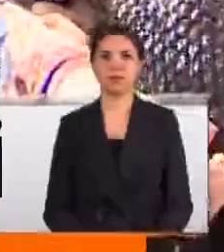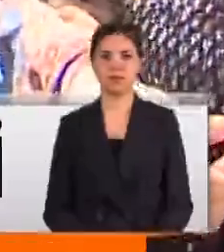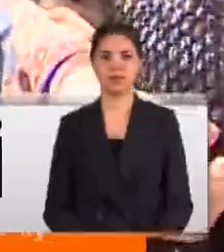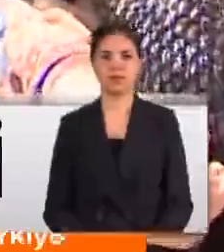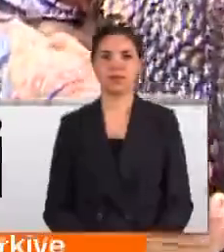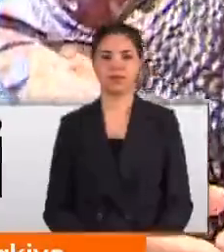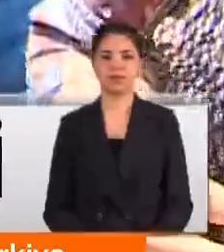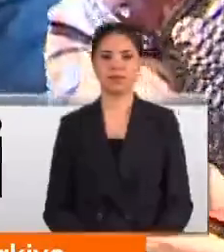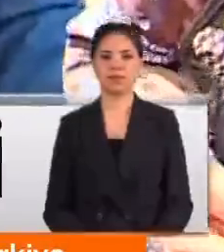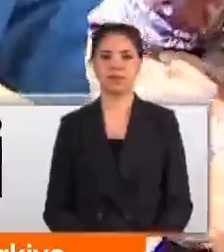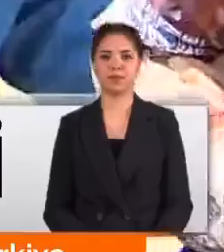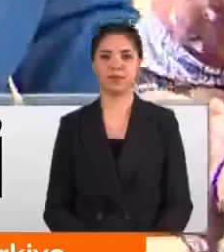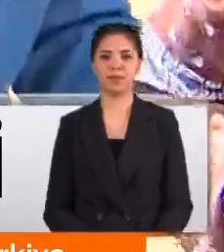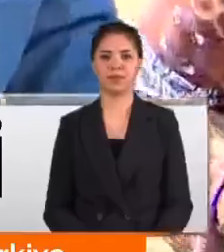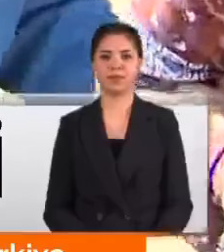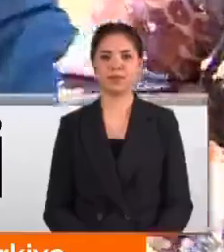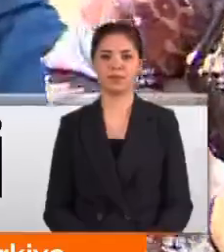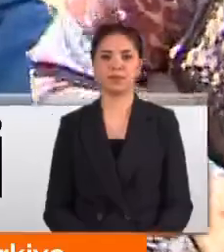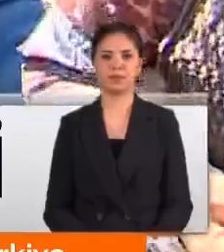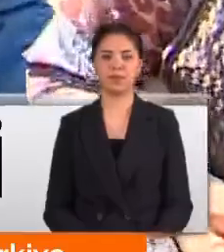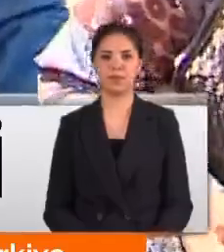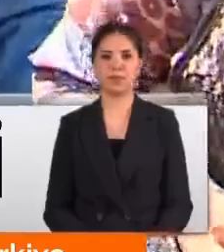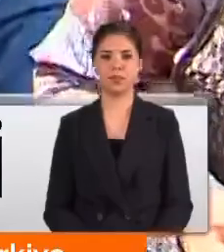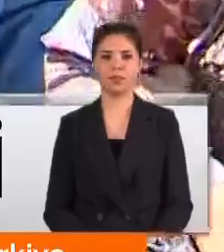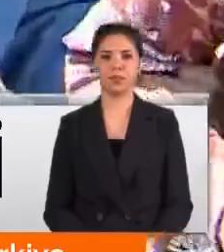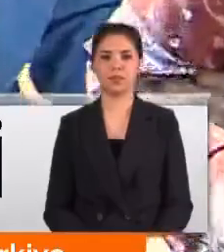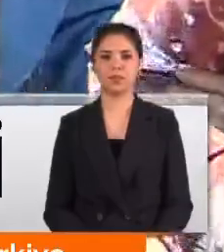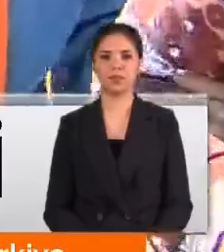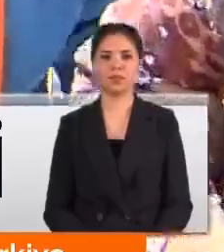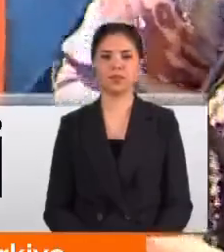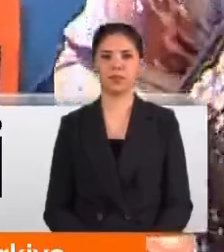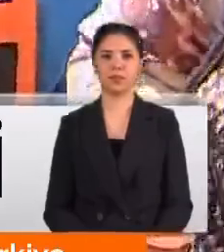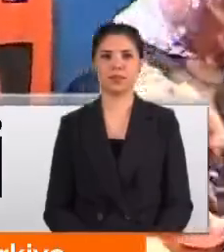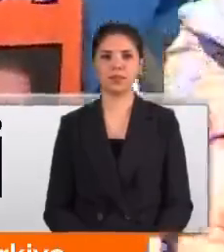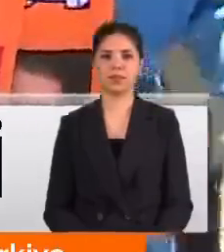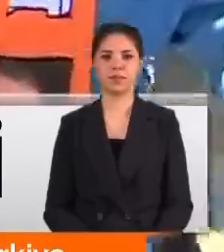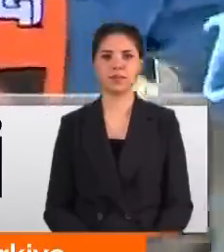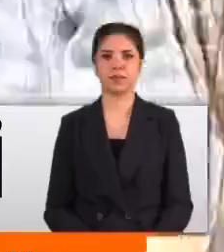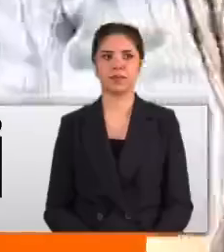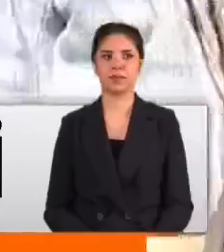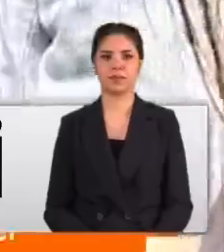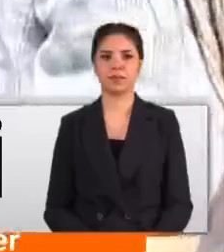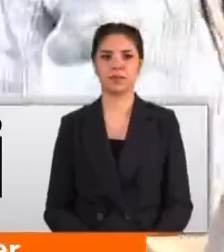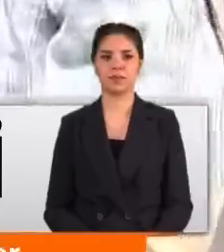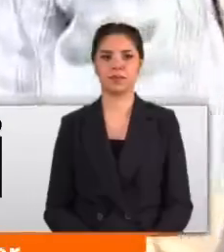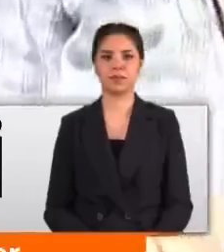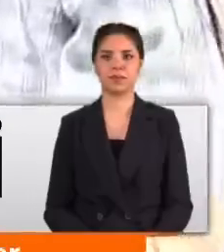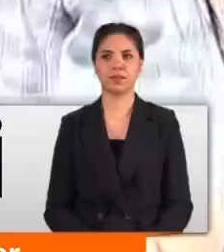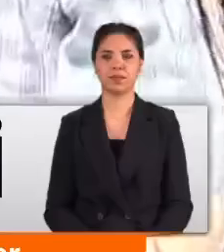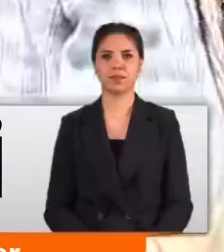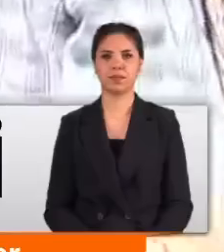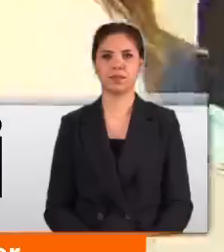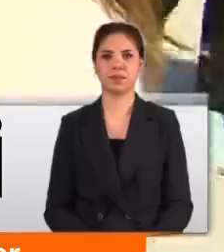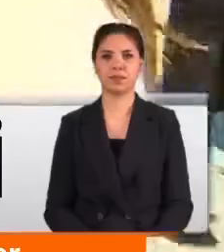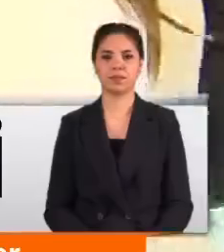Sonuna kadar Recep Tayyip Erdoğan. Durmak yok, yola devam. 14 Mayıs inşallah bizim bayramımız olur. Çok heyecanlıyım, ne diyeceğimi